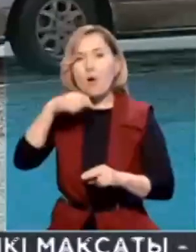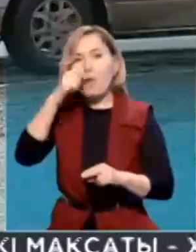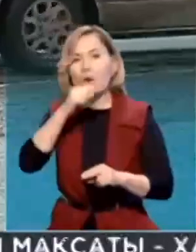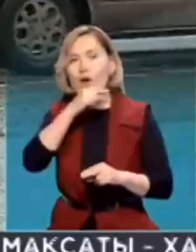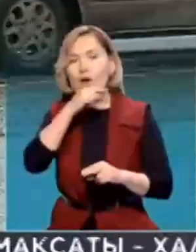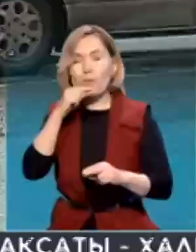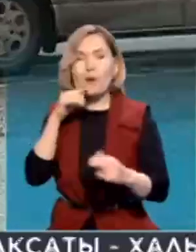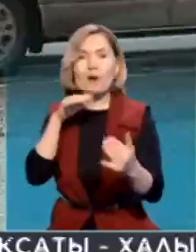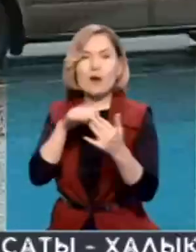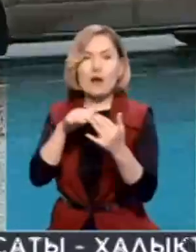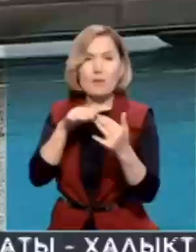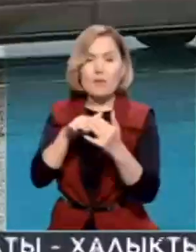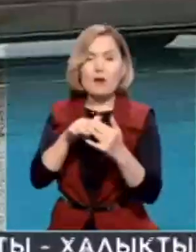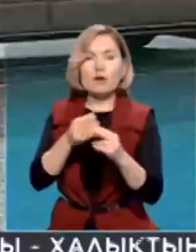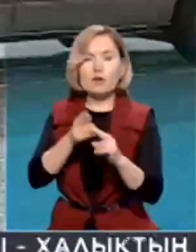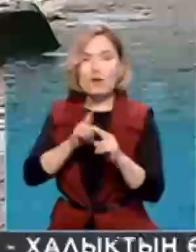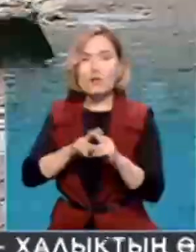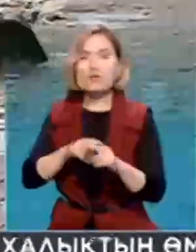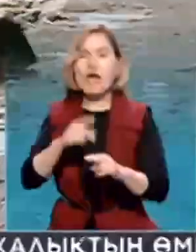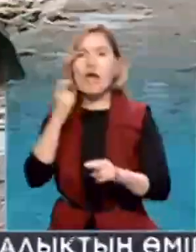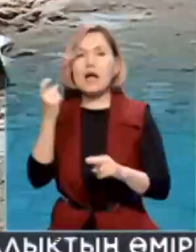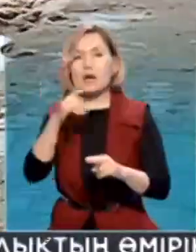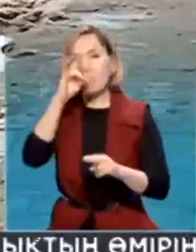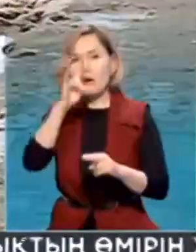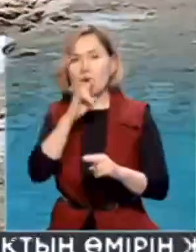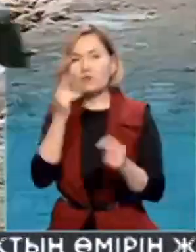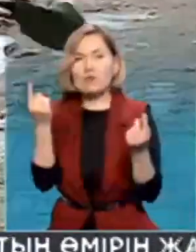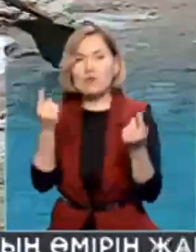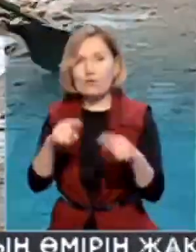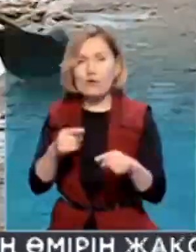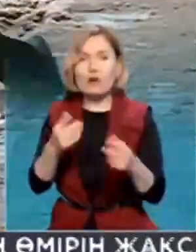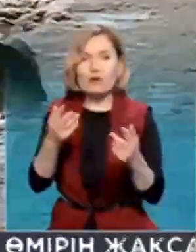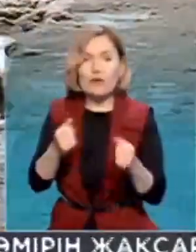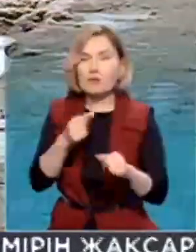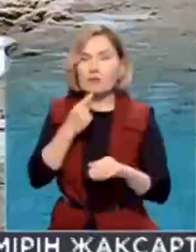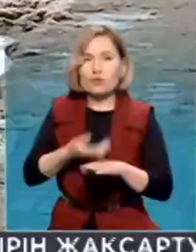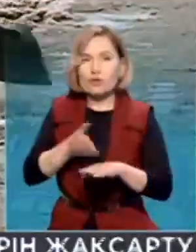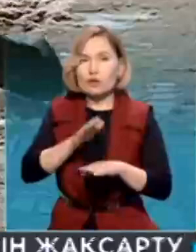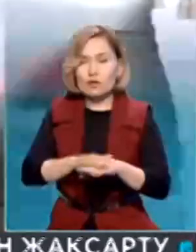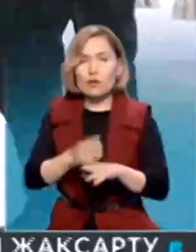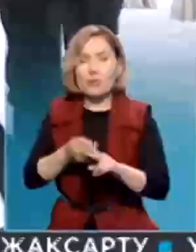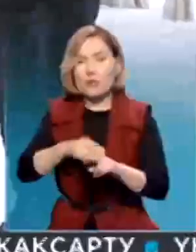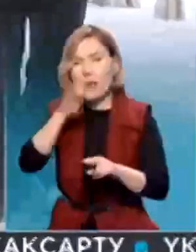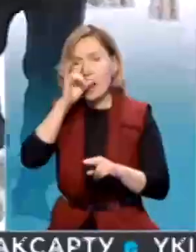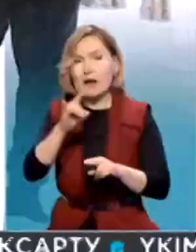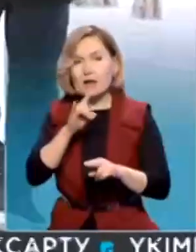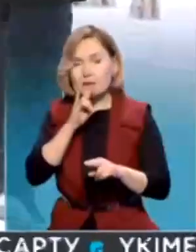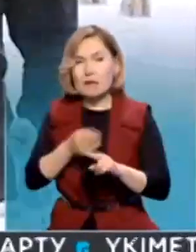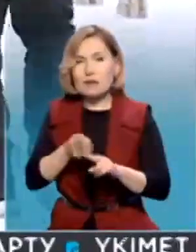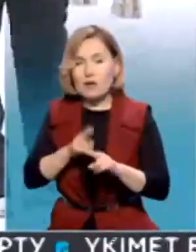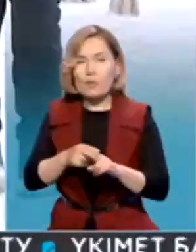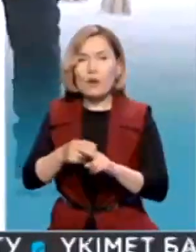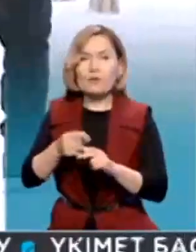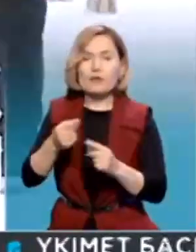ахуал ушығып, экономика әлем бойынша қиын жағдайда тұр. Бұл елімізге де кері әсер етіп, инфляция жыл